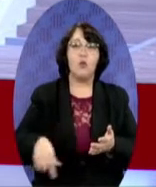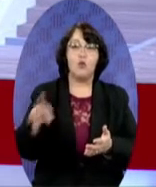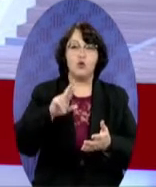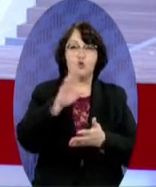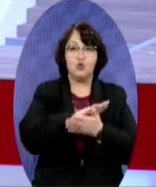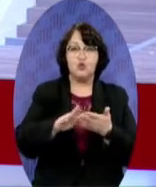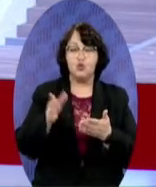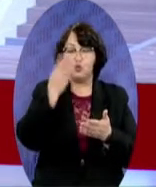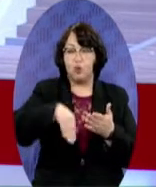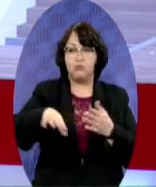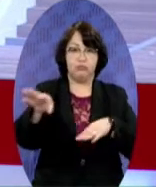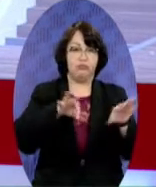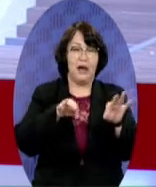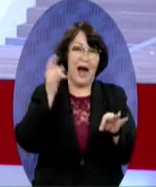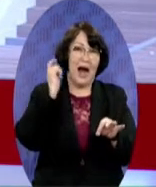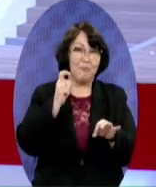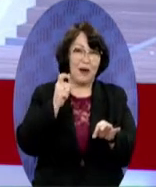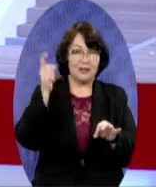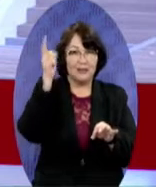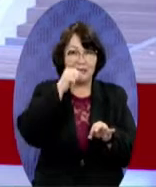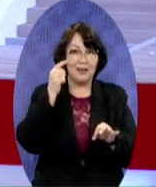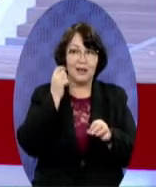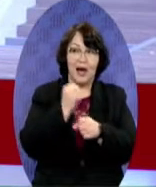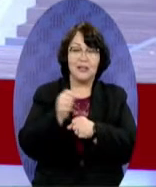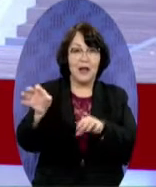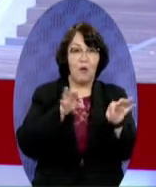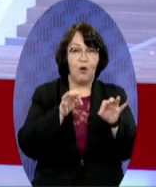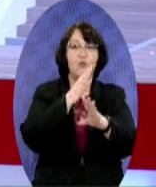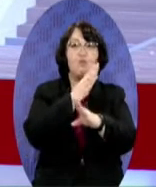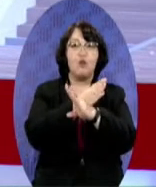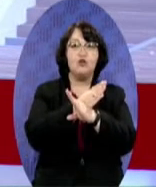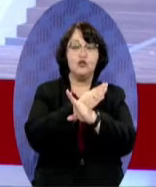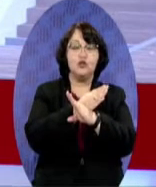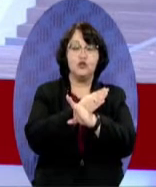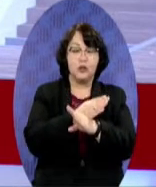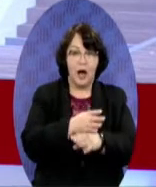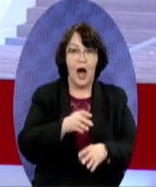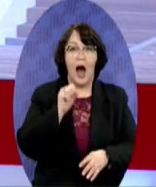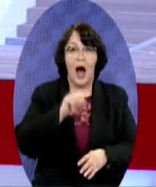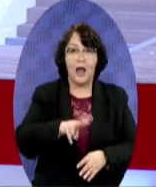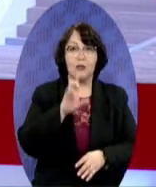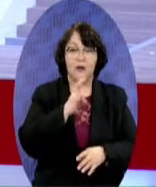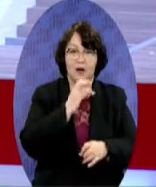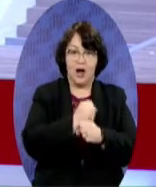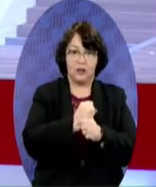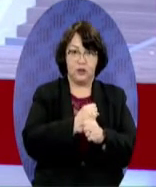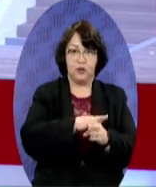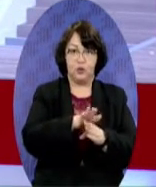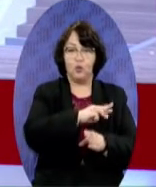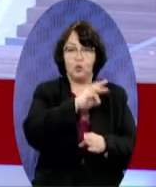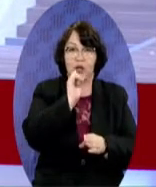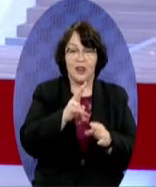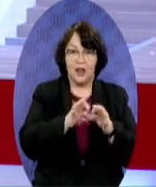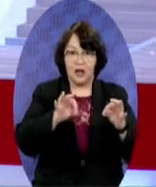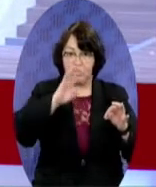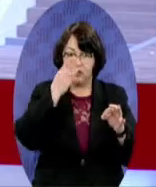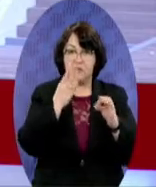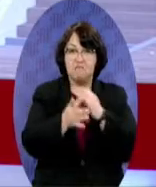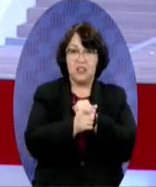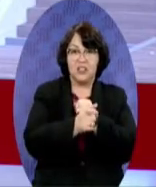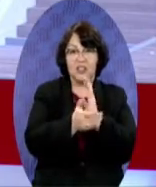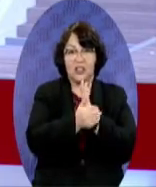хийж, садан төрлөөн ажилд оруулах асуудал үндсэндээ орхигдсон гэж ойлгож байна. Мөн албан тушаалын тодорхойлолтыг наривчлан гаргаж өгснөөр эзэмшсэн мэрэгжил